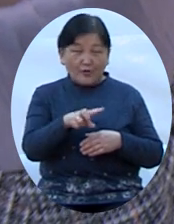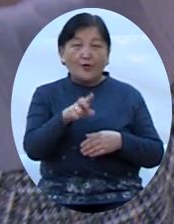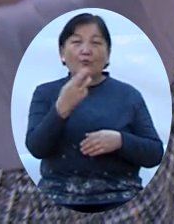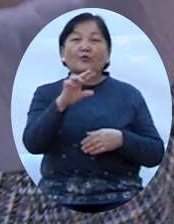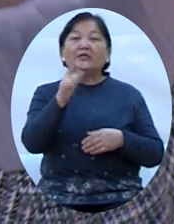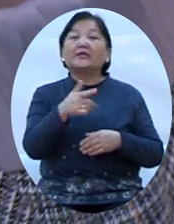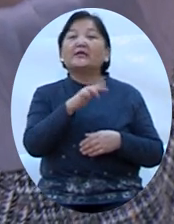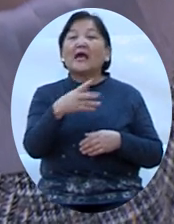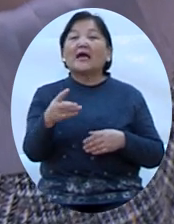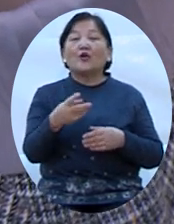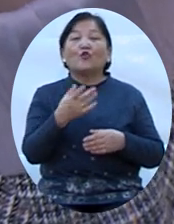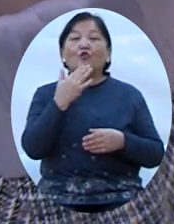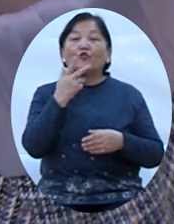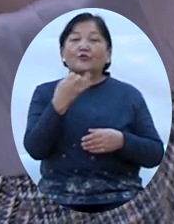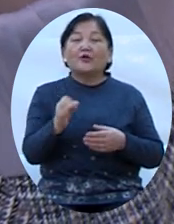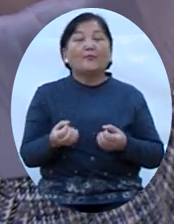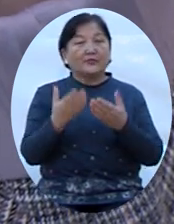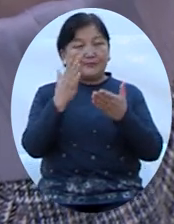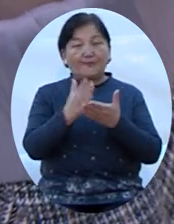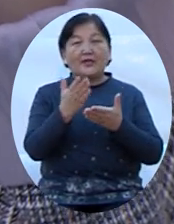ягаа өнгийг үзүүлж байна.